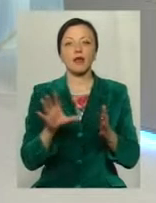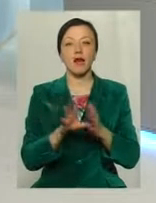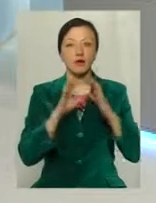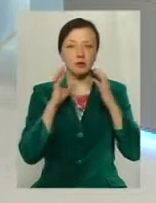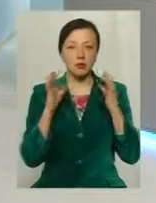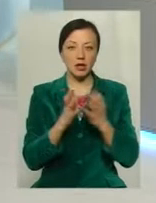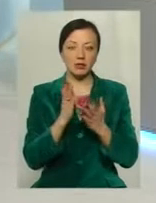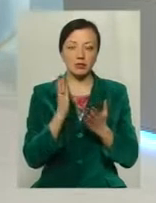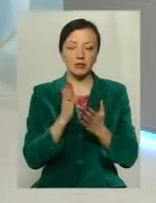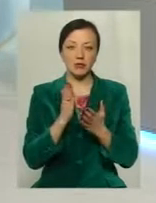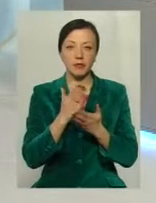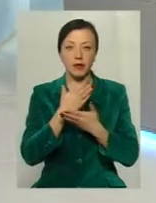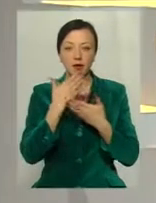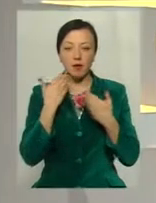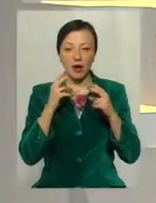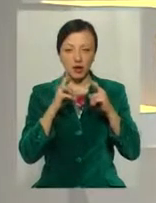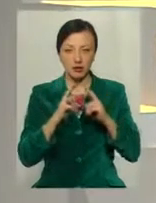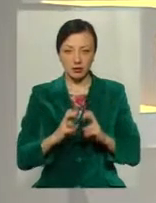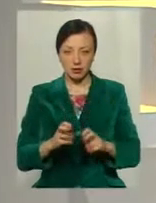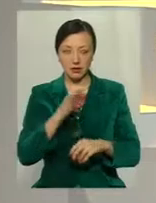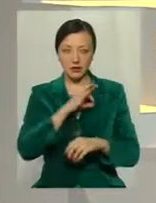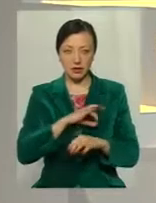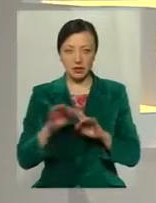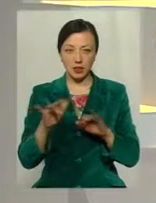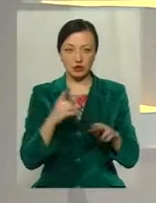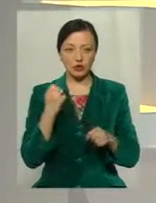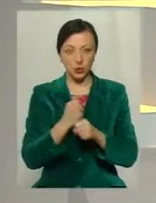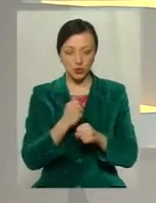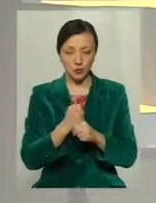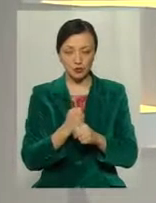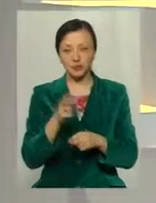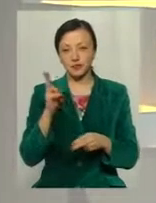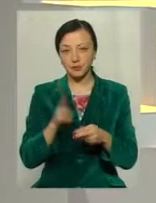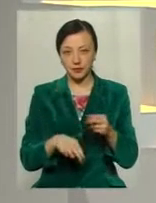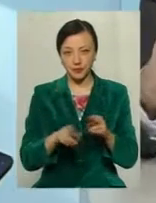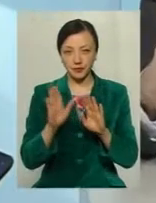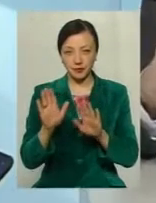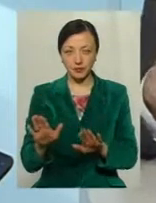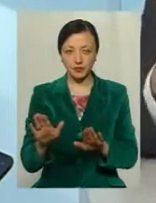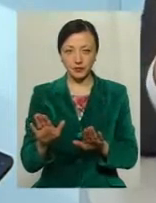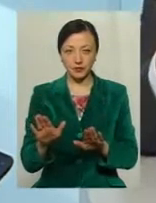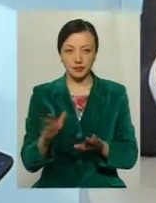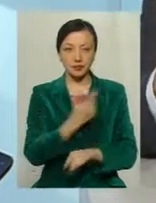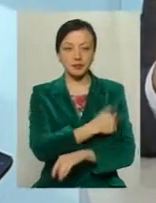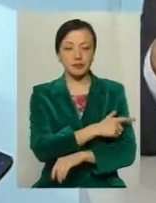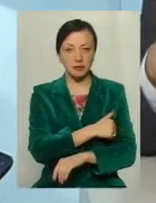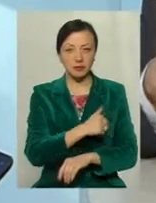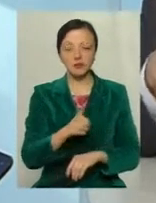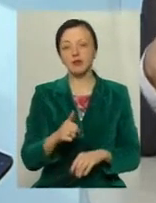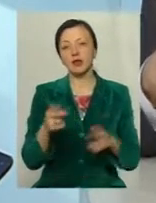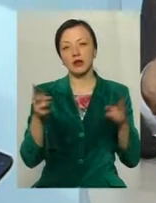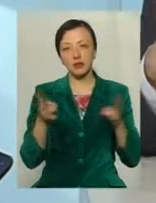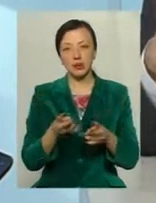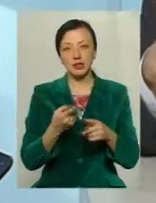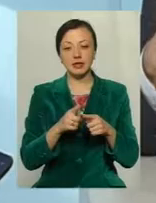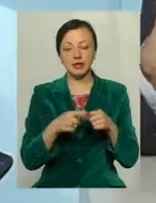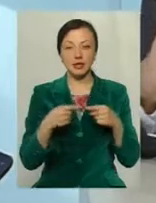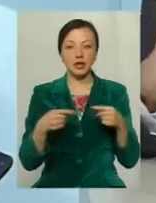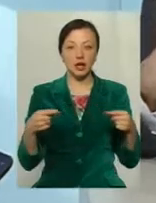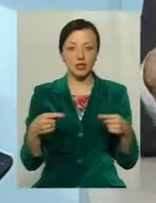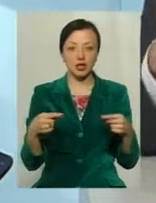мільйонів, ще не зрозуміло. Проєкту як такого нема, потрібна експертиза, уточнення і так далі. Це постійна комісія по будівництву і штормкове господарство